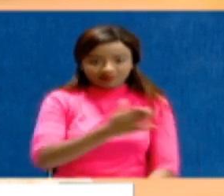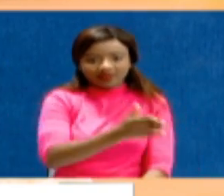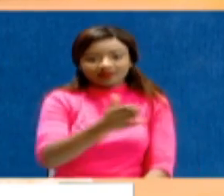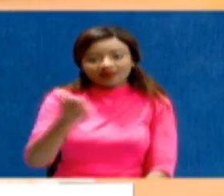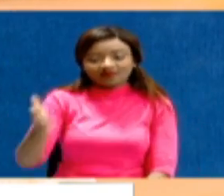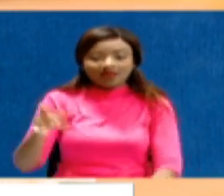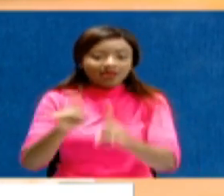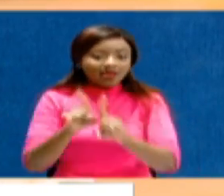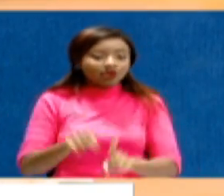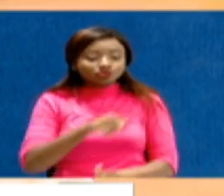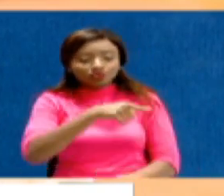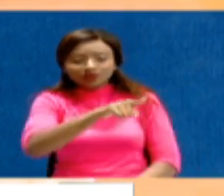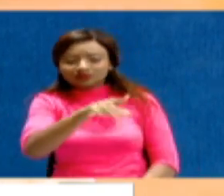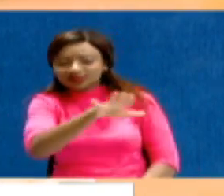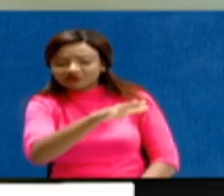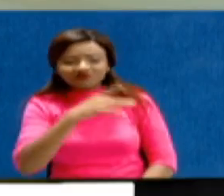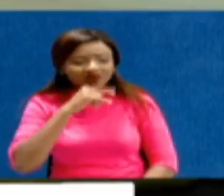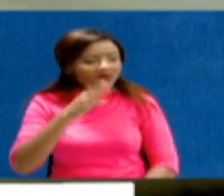their parents.